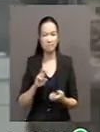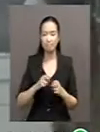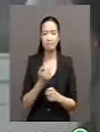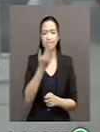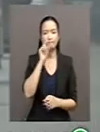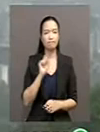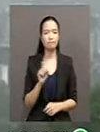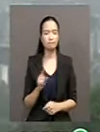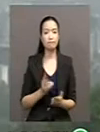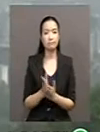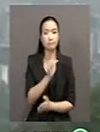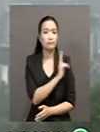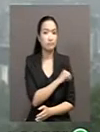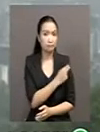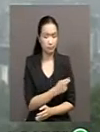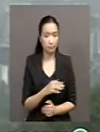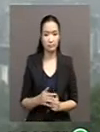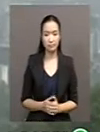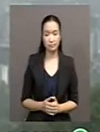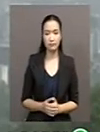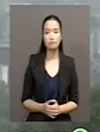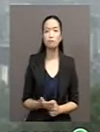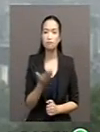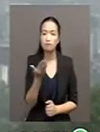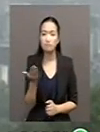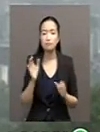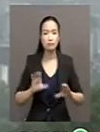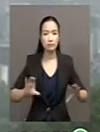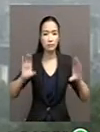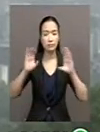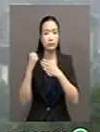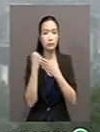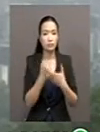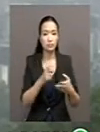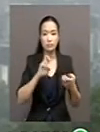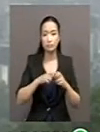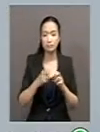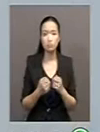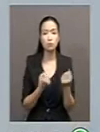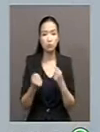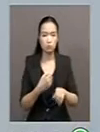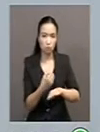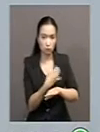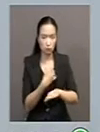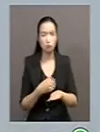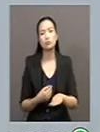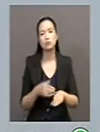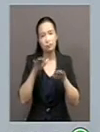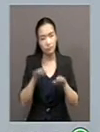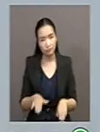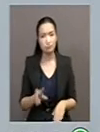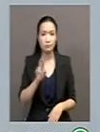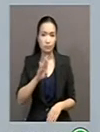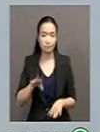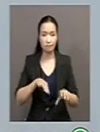วะฉุกเฉินทางด้านสาธารณสุขนางไนร่าจึงเรียกร้องให้รัฐบาลช่วยลดปริมาณการใช้รถบนท้องถนนพัฒนา